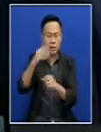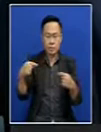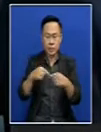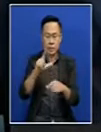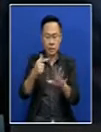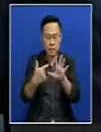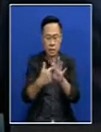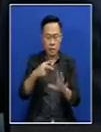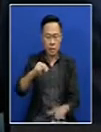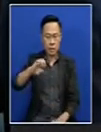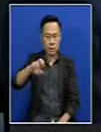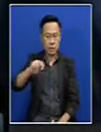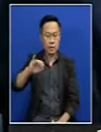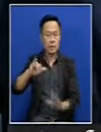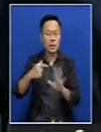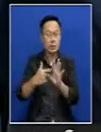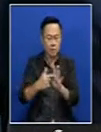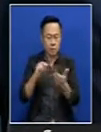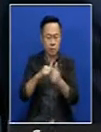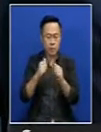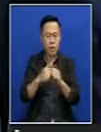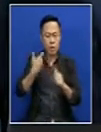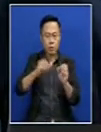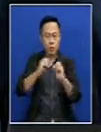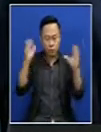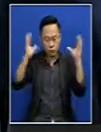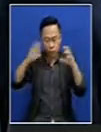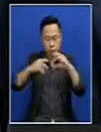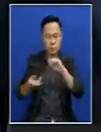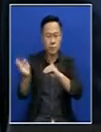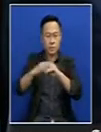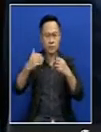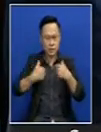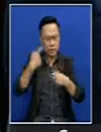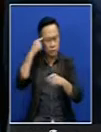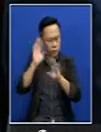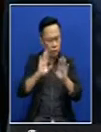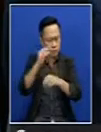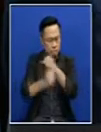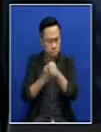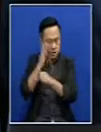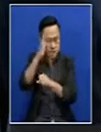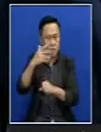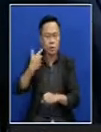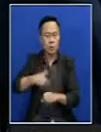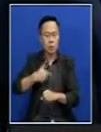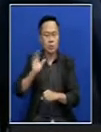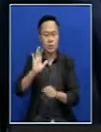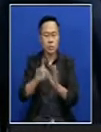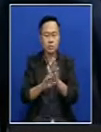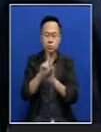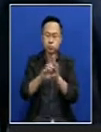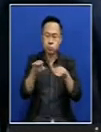ครับซึ่งก็จะทำให้มีฝนตกมีความชื้นมากกว่านี้นะครับเพราะฉะนั้นอุณหภูมิสูงสุดในปีหน้าก็คงจะ